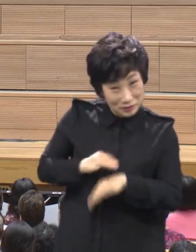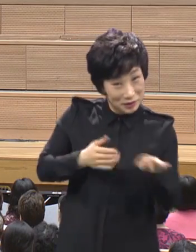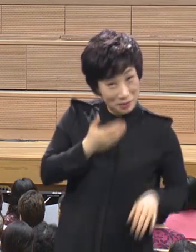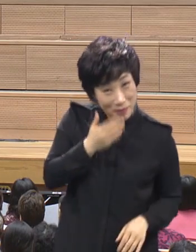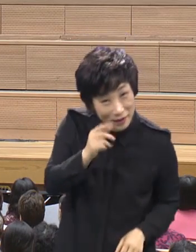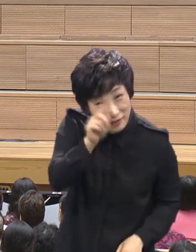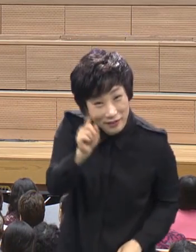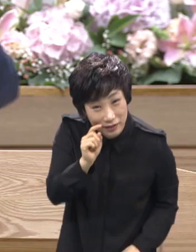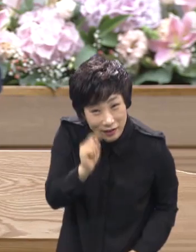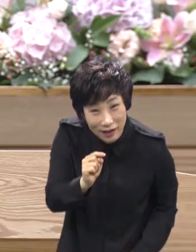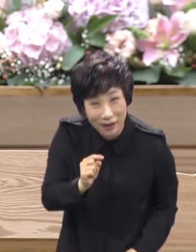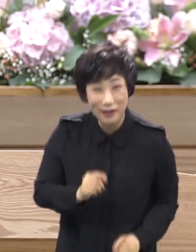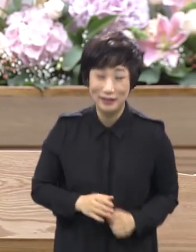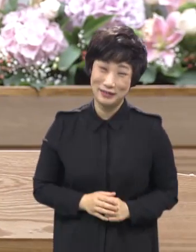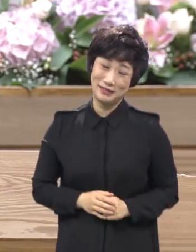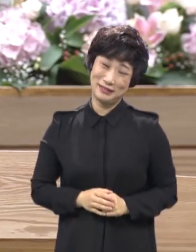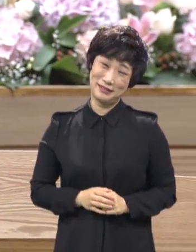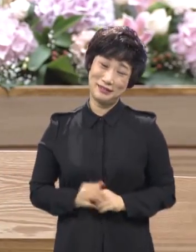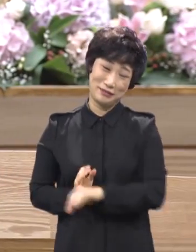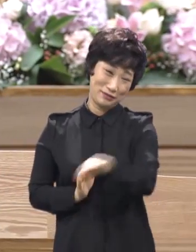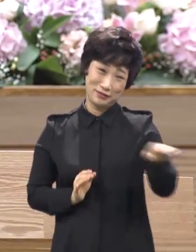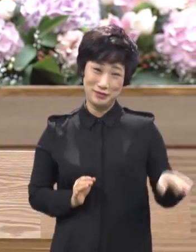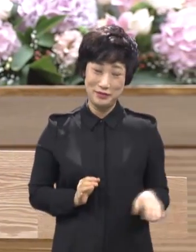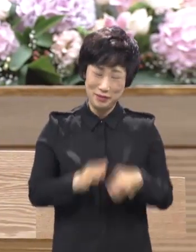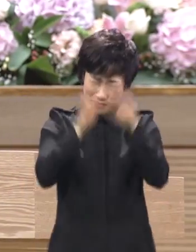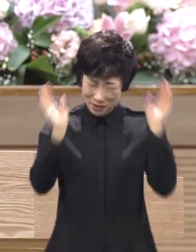가질 수 있을까? 우리 인간이 다